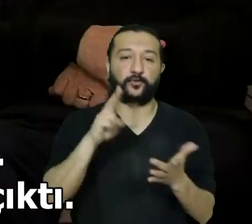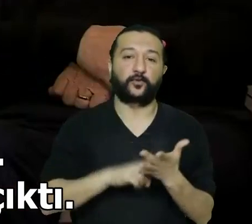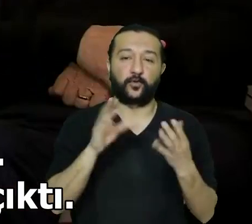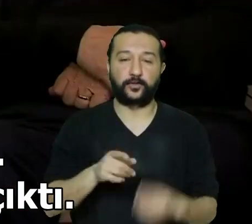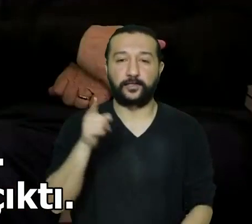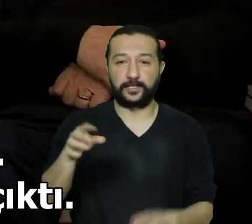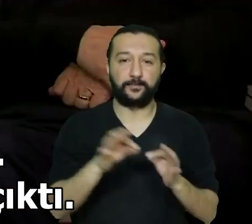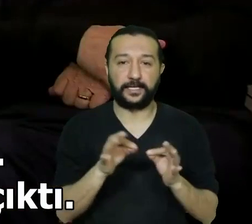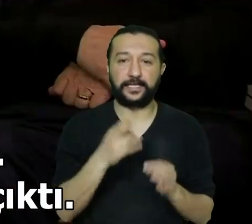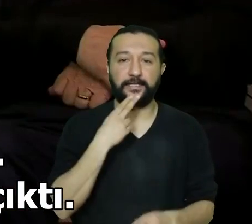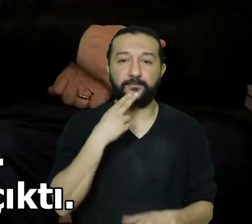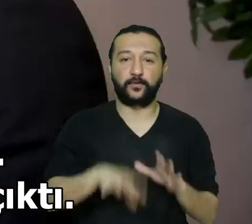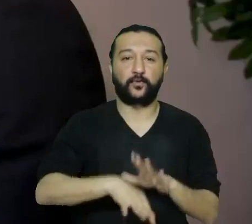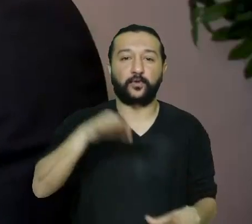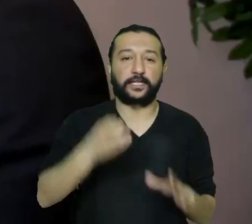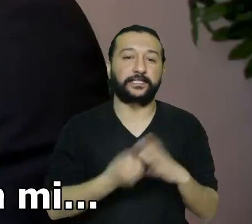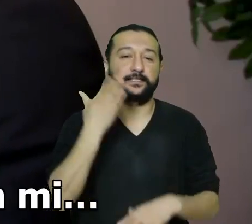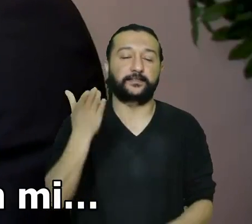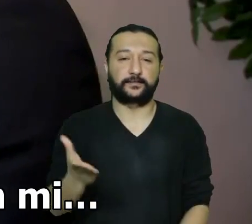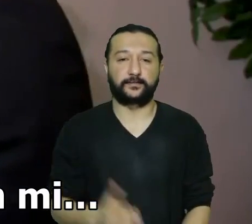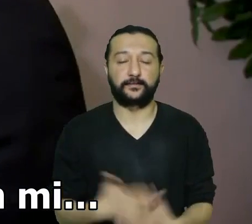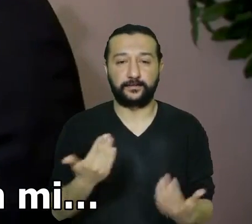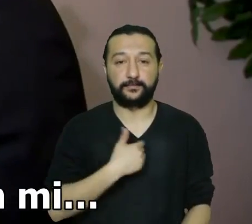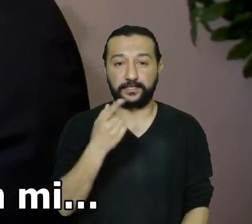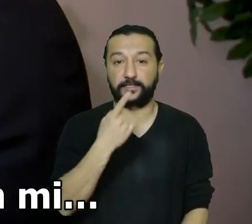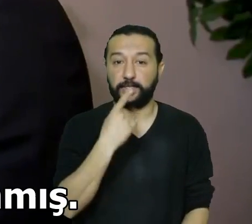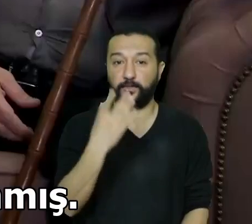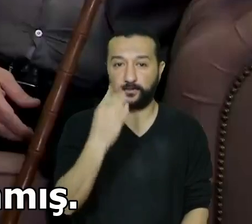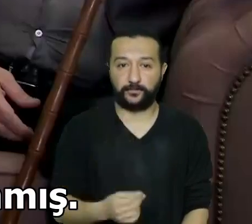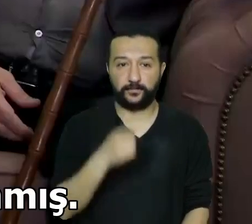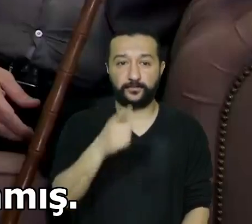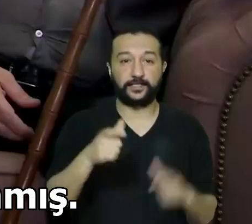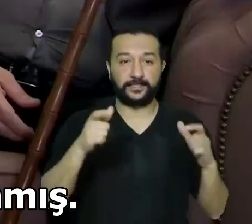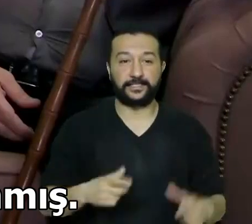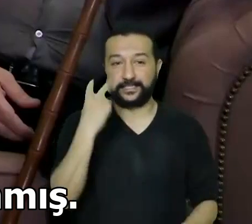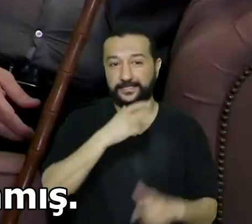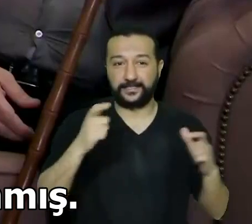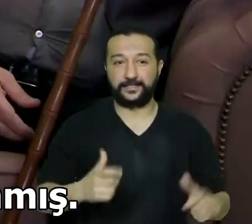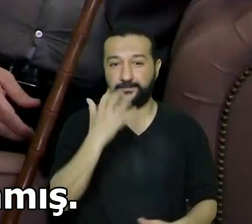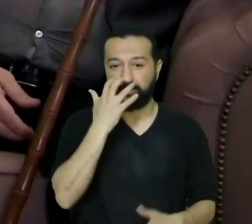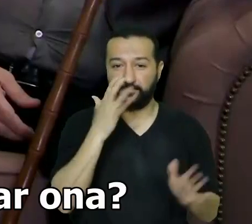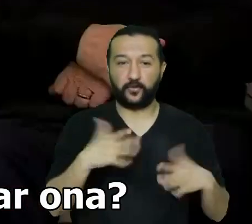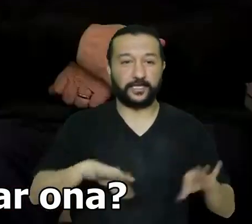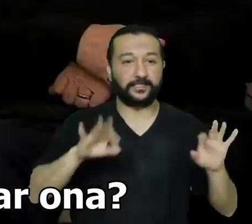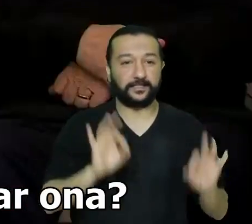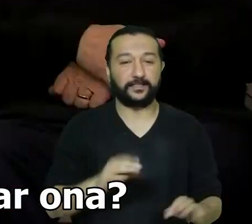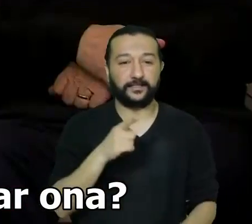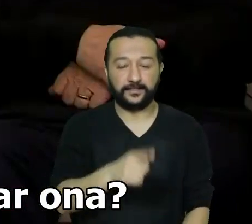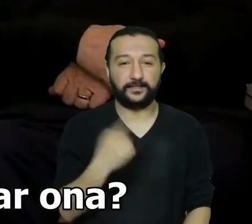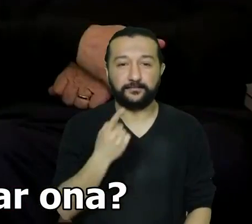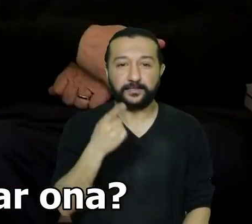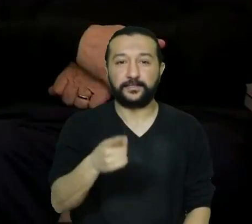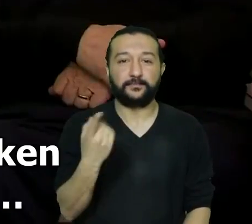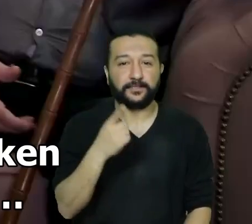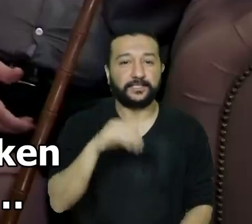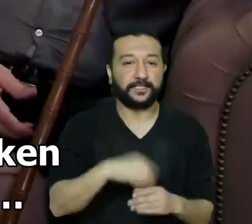jürideler. Bahadır Hanım da kuradan çıktı. Ay ben size bir şey söyleyeyim mi? Burası şarkıcıların bekleme odaları gibi hazırlanmış. Hani kurası biliyorlar,